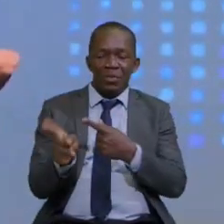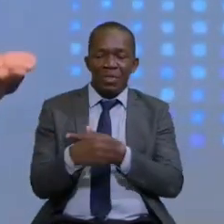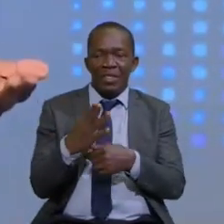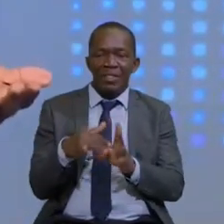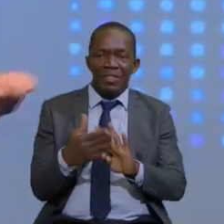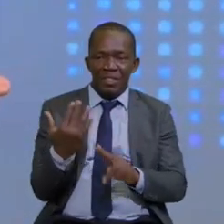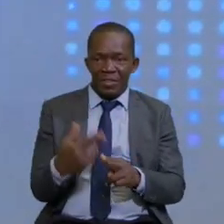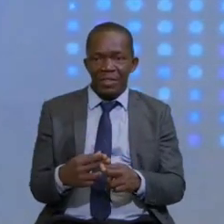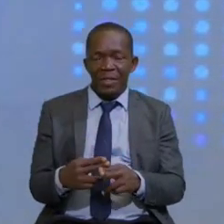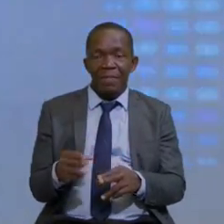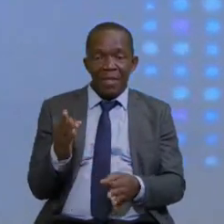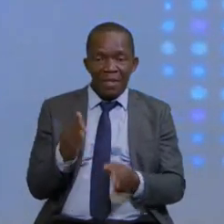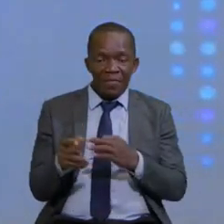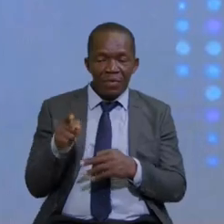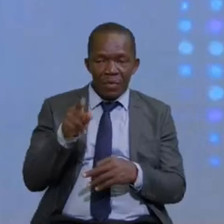Et Jésus-Christ,